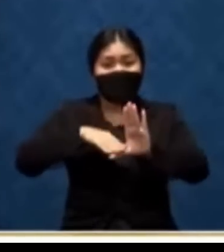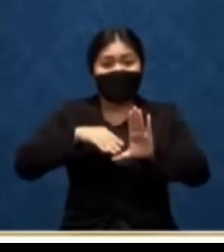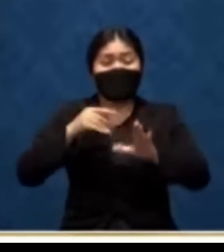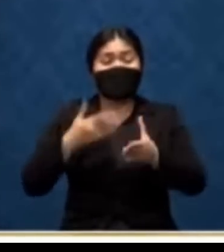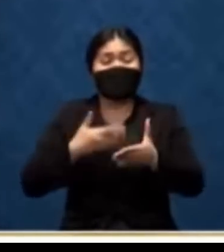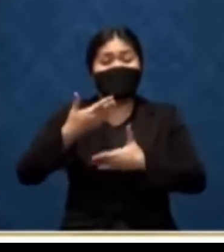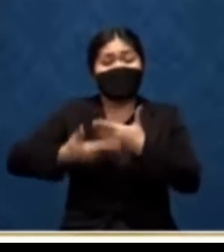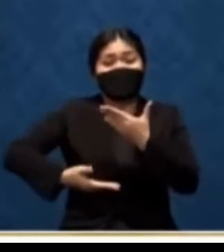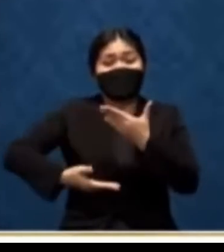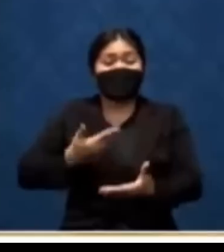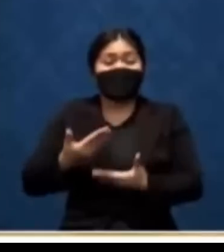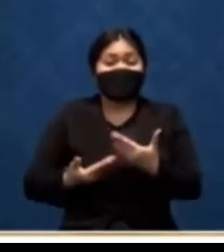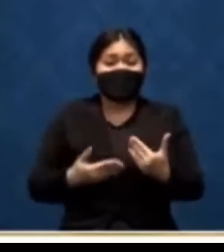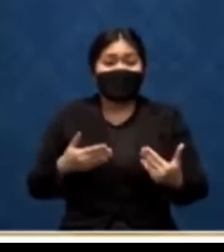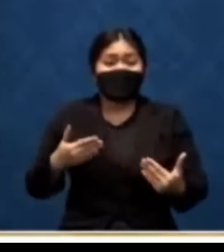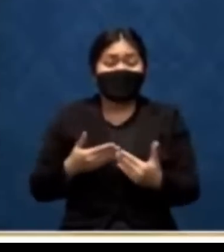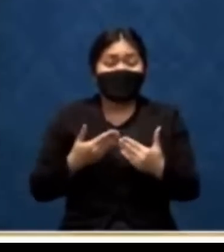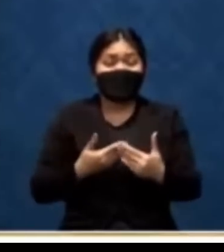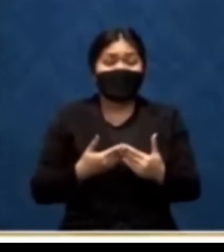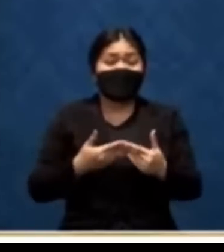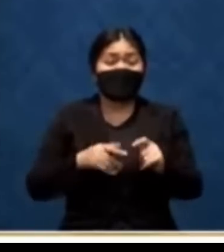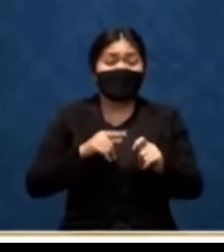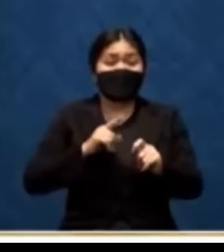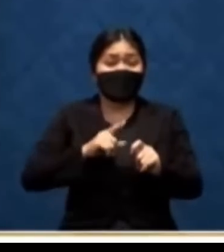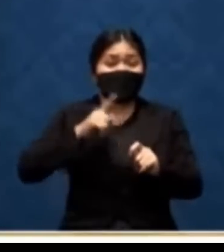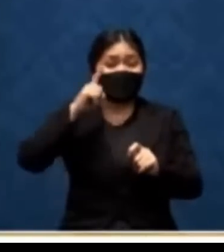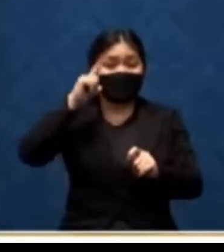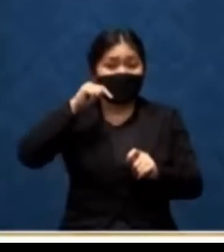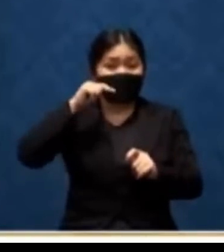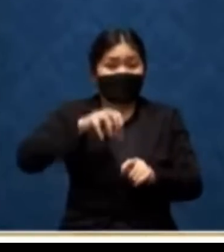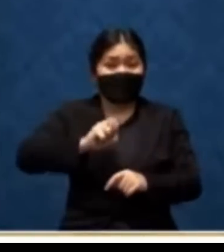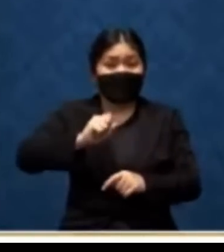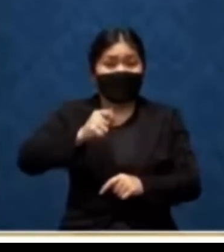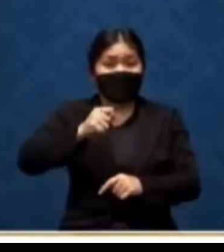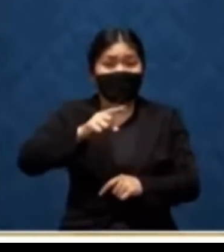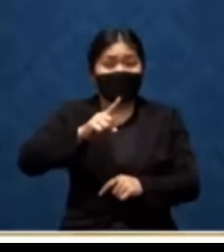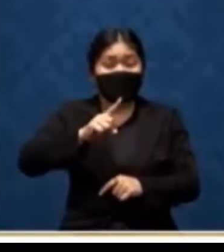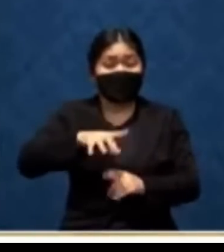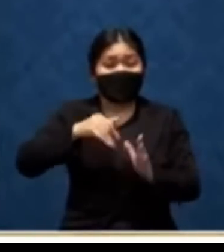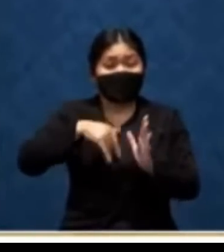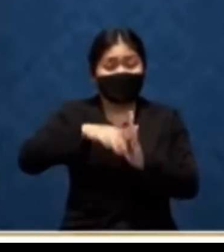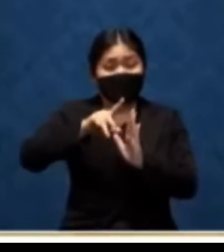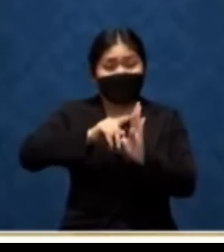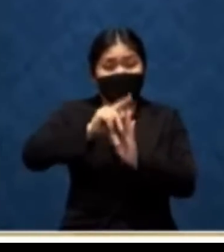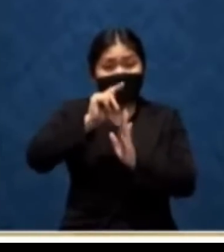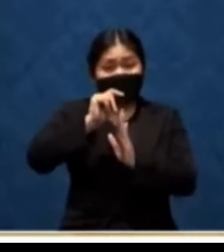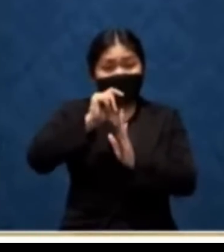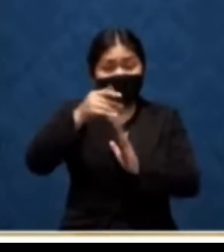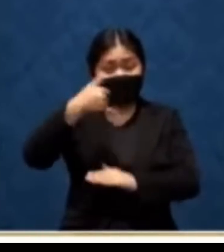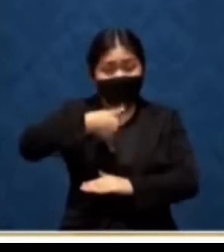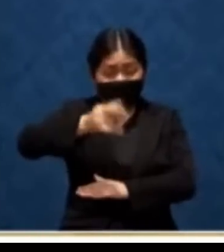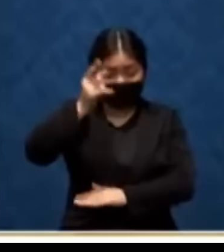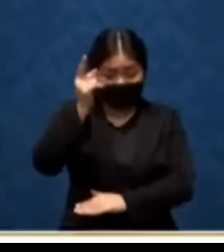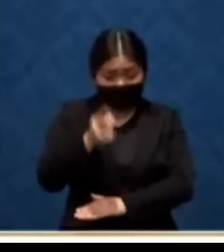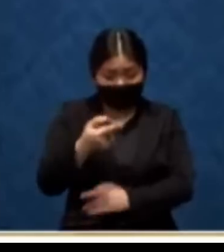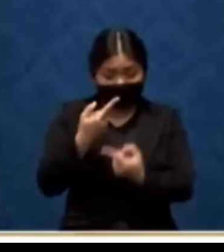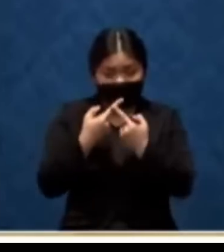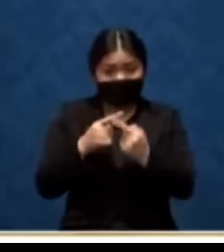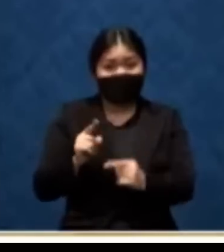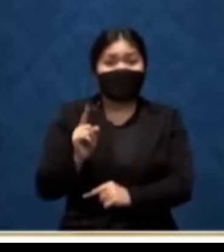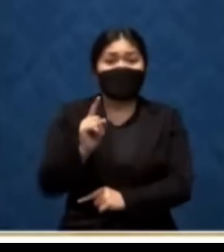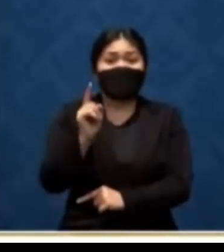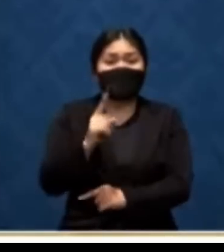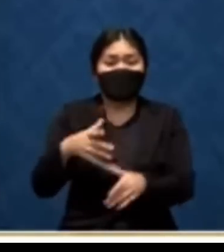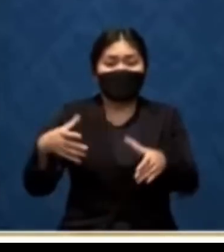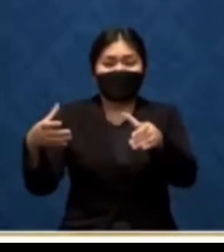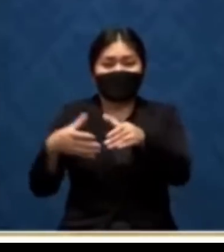เคอเรนซีที่อำเภอแม่สอดจังหวัดตากแต่พอไปจริงๆกับถูกอดีตกับถูก